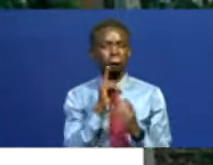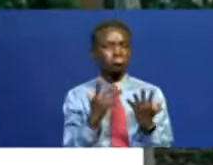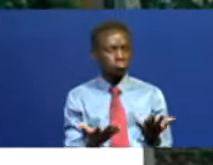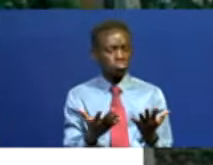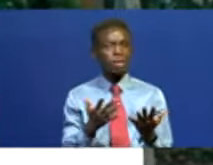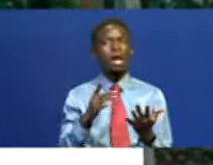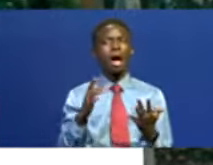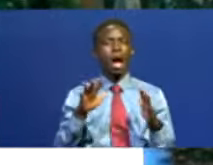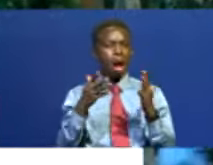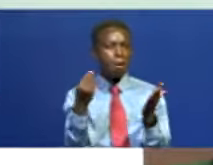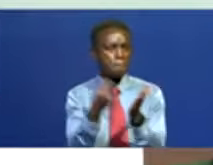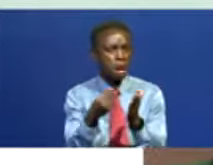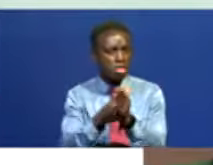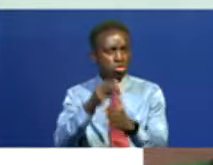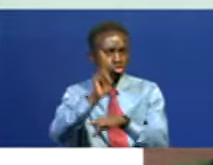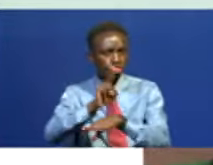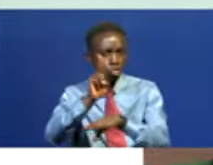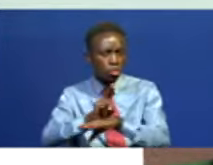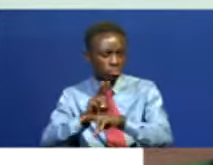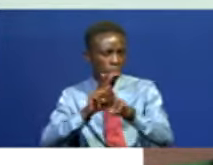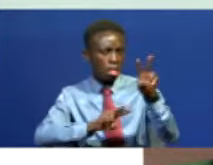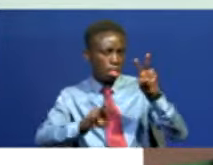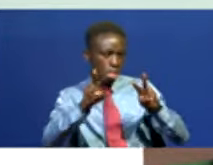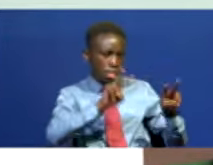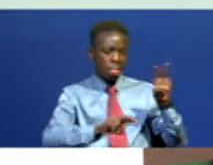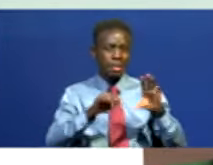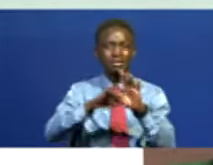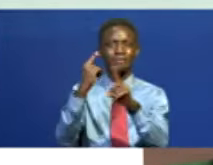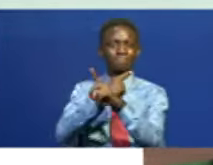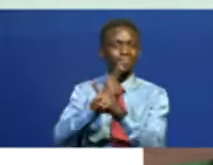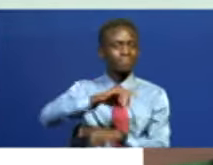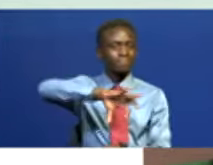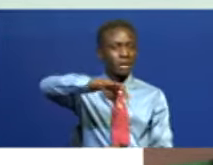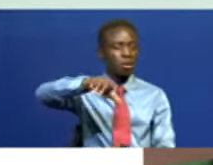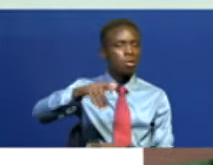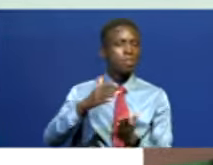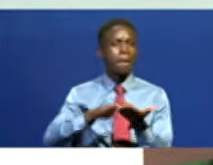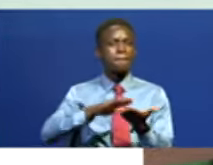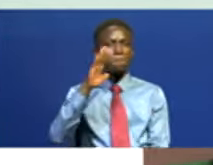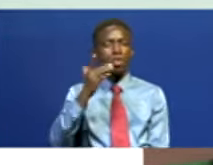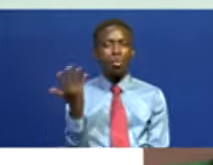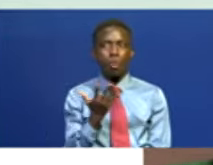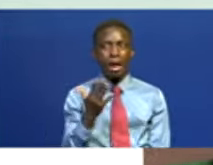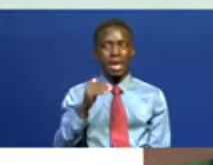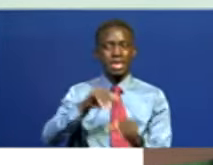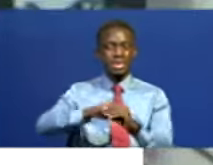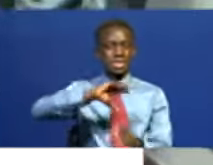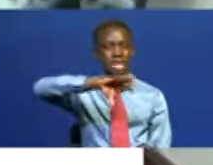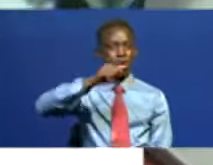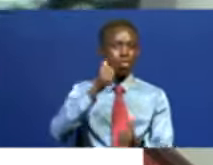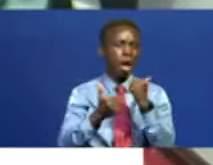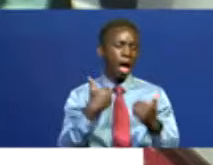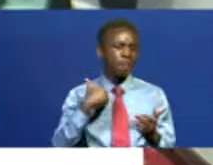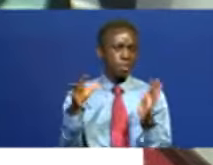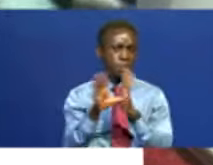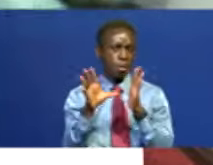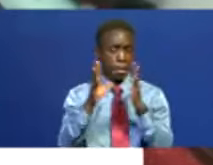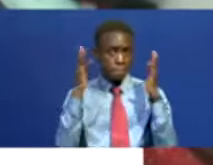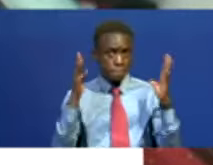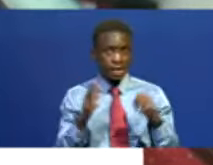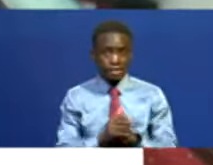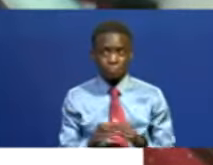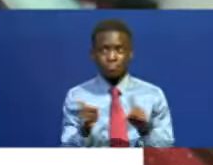namna pesa zimekuwa zikitumika katika kaunti mbalimbali hasa wakati wa kudhibiti mikasa. Tume hiyo imeonya kuwa